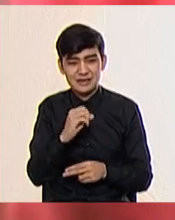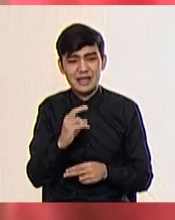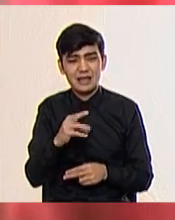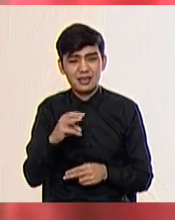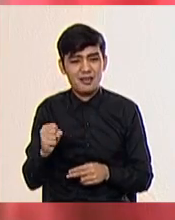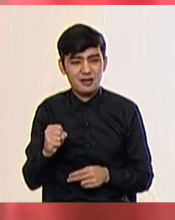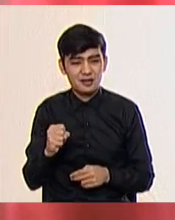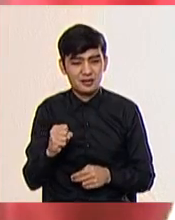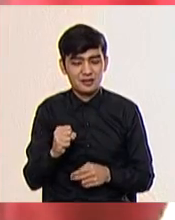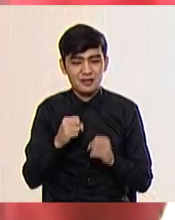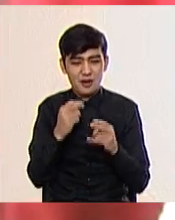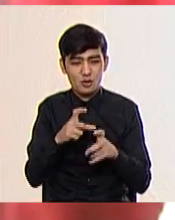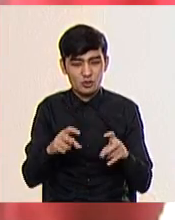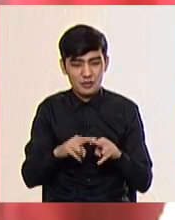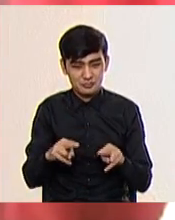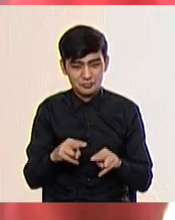как людей,